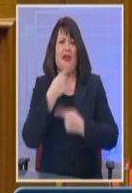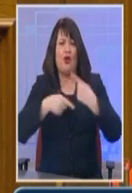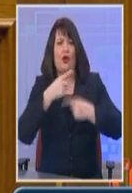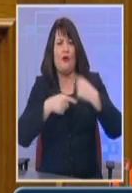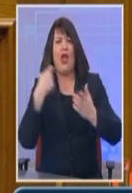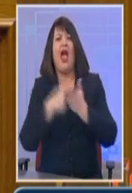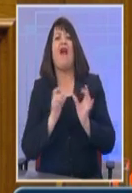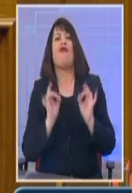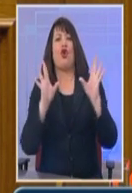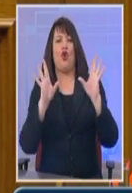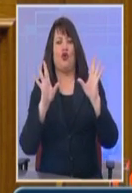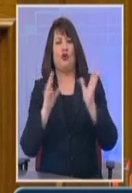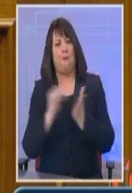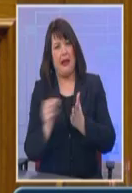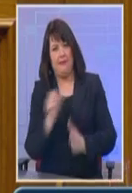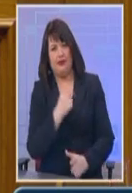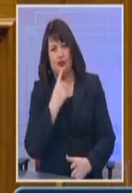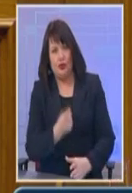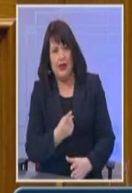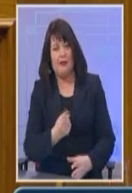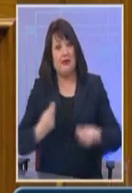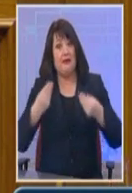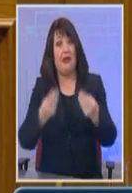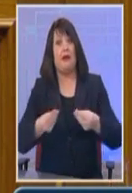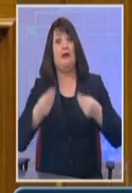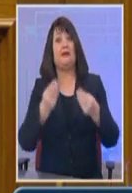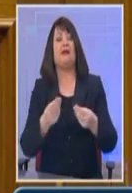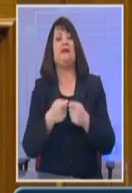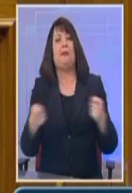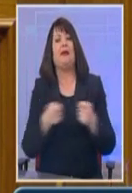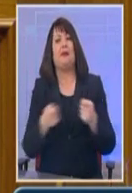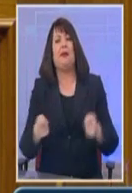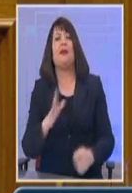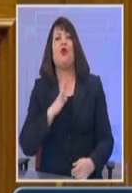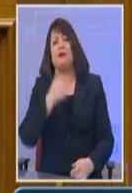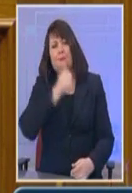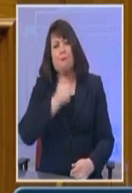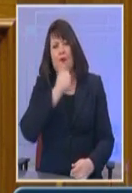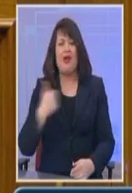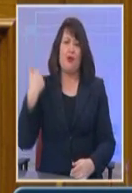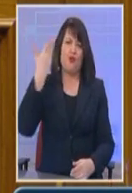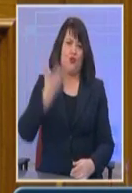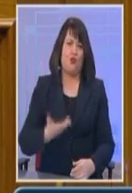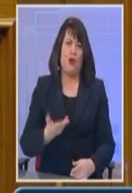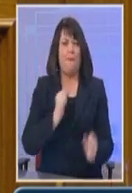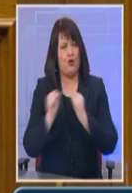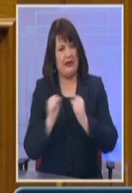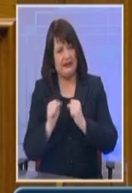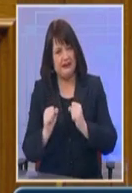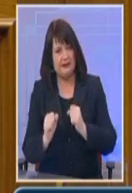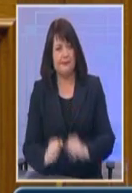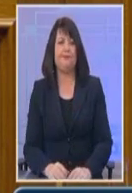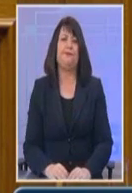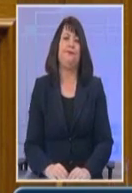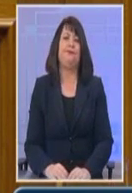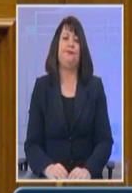το αφορολόγητο. Και θα δίνατε και πλουσιοπάροχα μέτρα στους πολίτες που δοκιμάστηκαν όλα αυτά τα χρόνια από την κρίση.